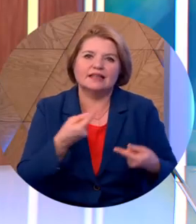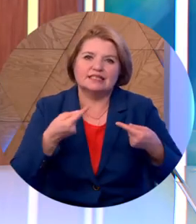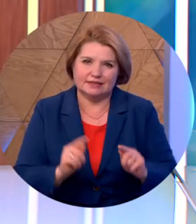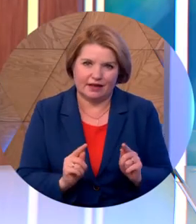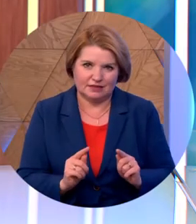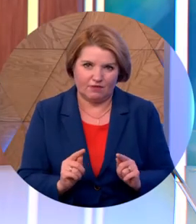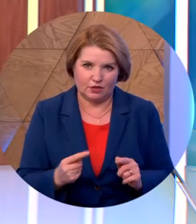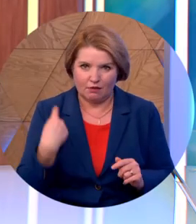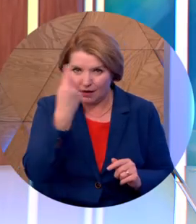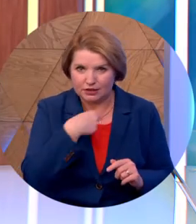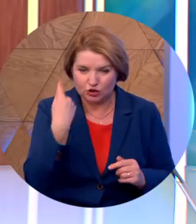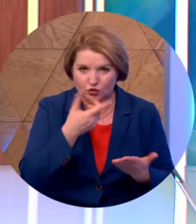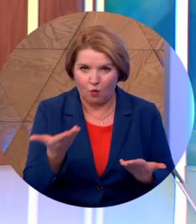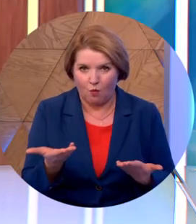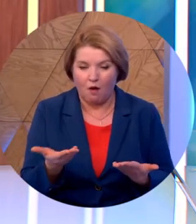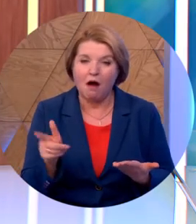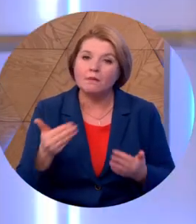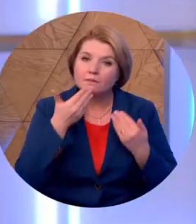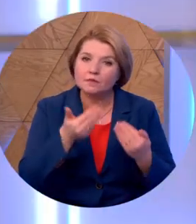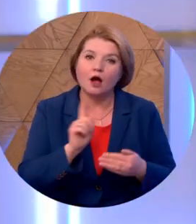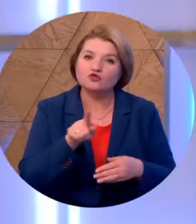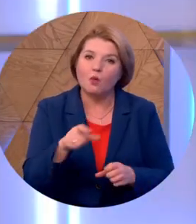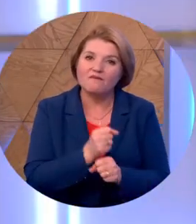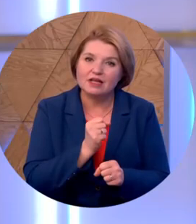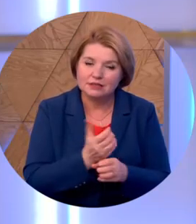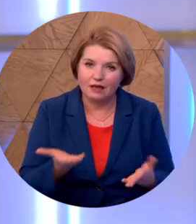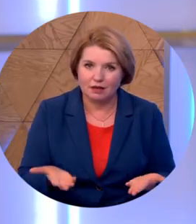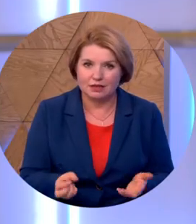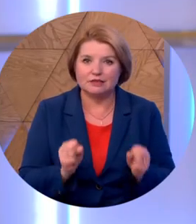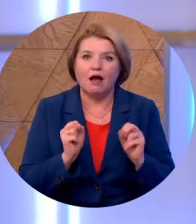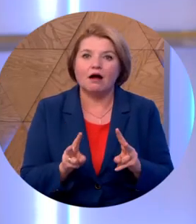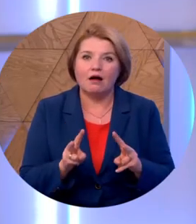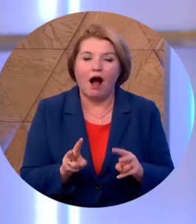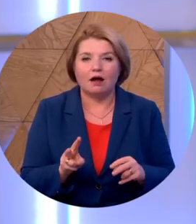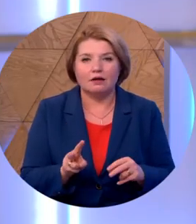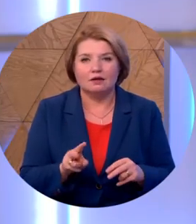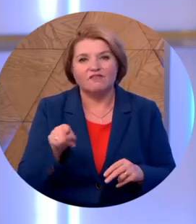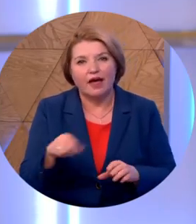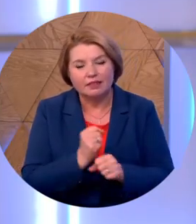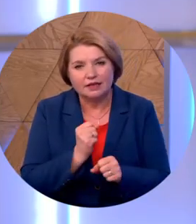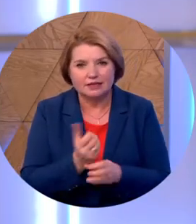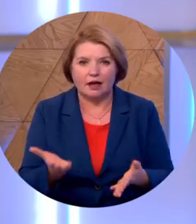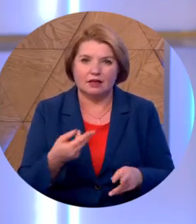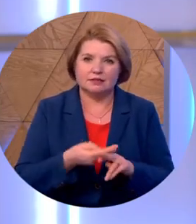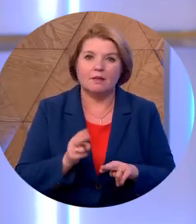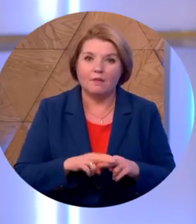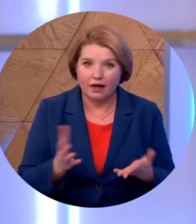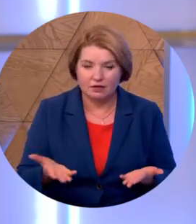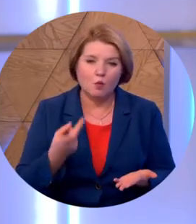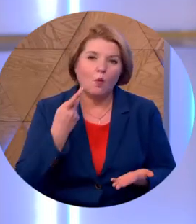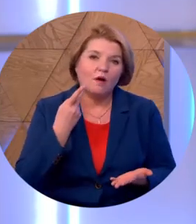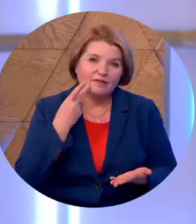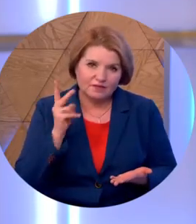спрашивают там иногда вот а что вы делаете А как вы делаете Ну там и врачей и меня в том числе Поэтому всегда это